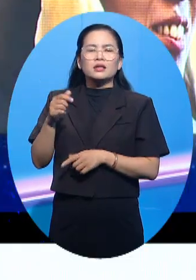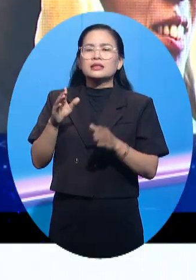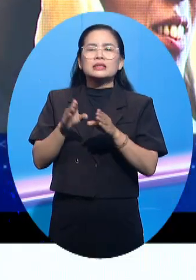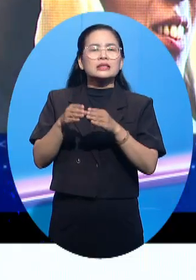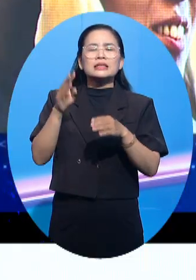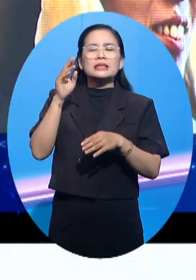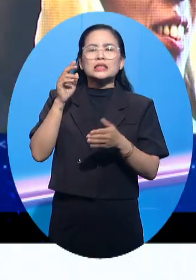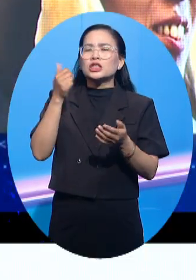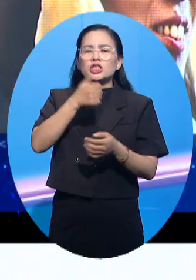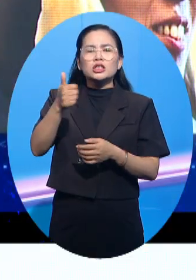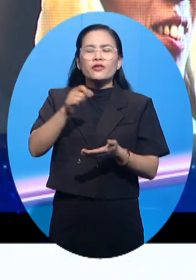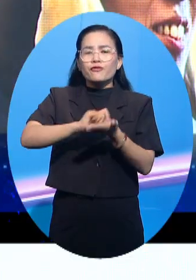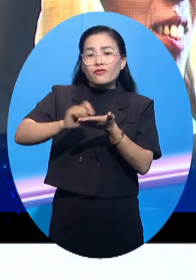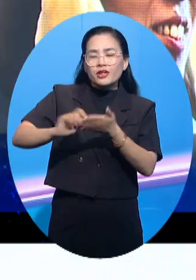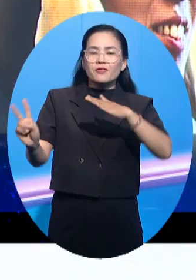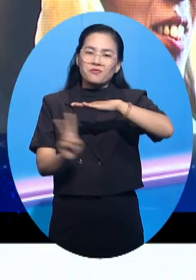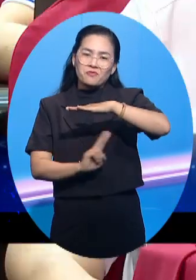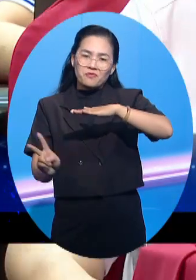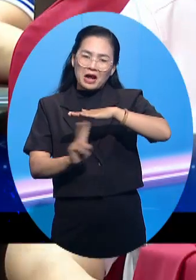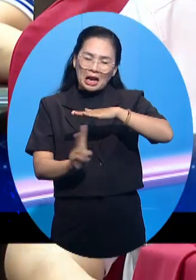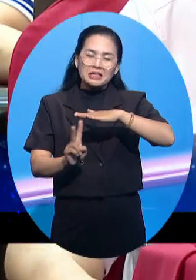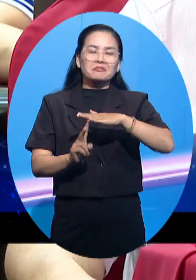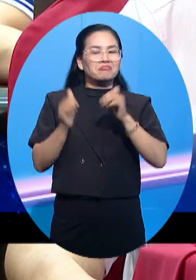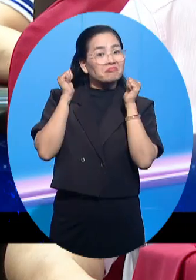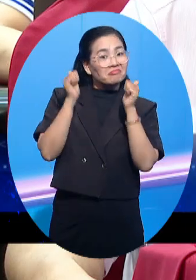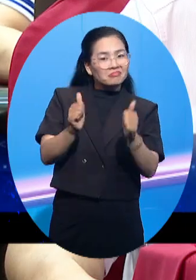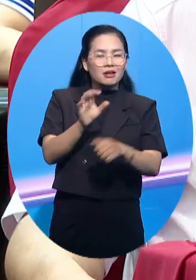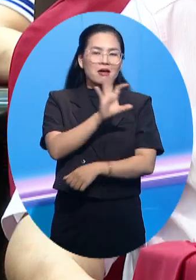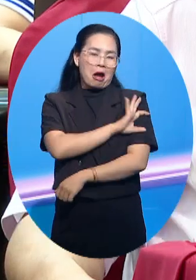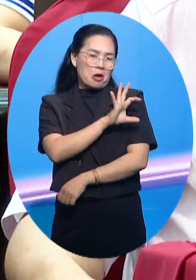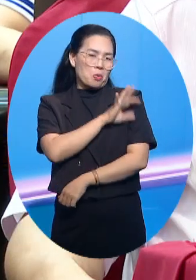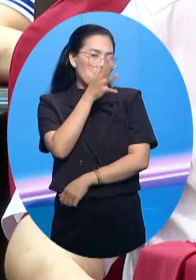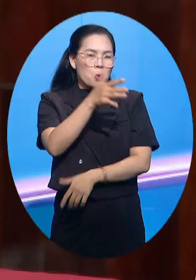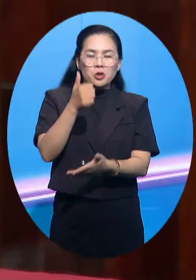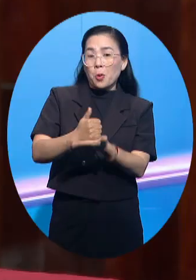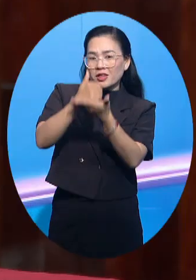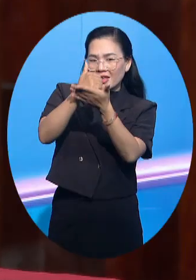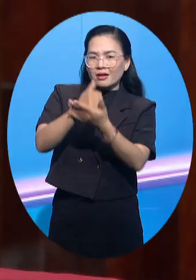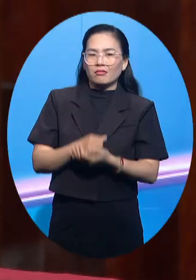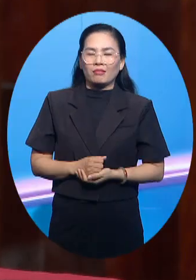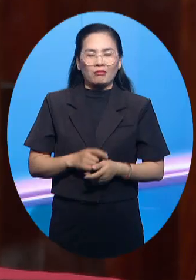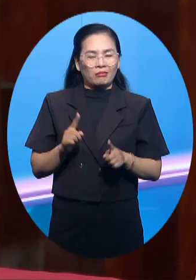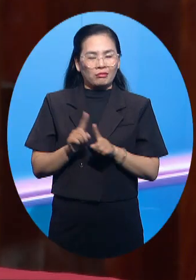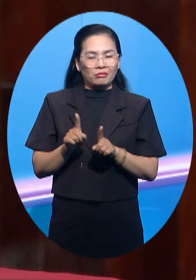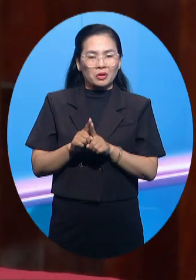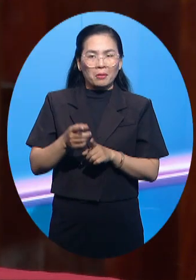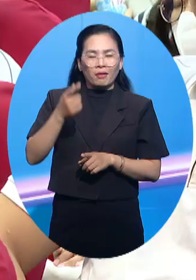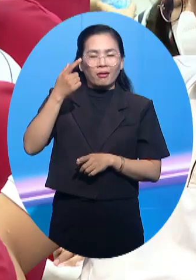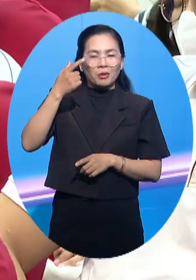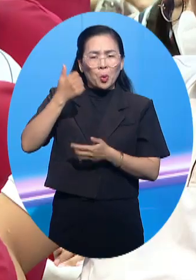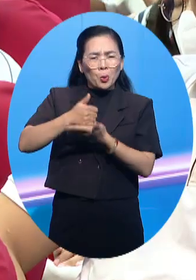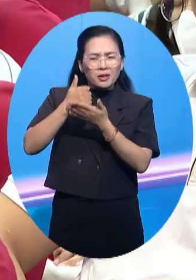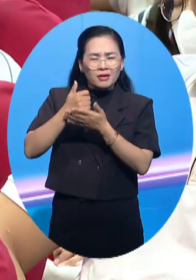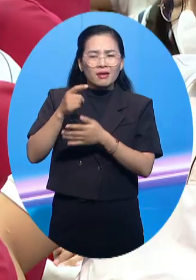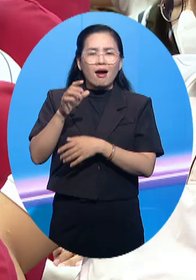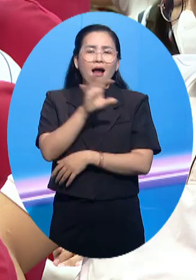bà là nhà văn nữ Châu Á đầu tiên được trao giải thưởng văn học danh giá bậc nhất toàn cầu góp phần tạo nên kỳ tích văn chươ sứ sở K chi